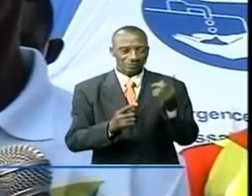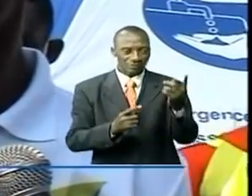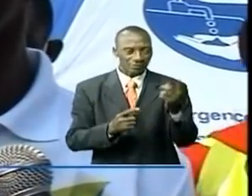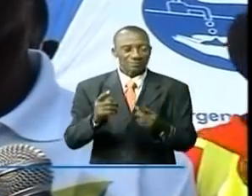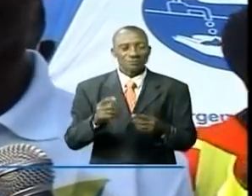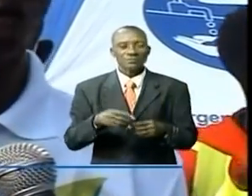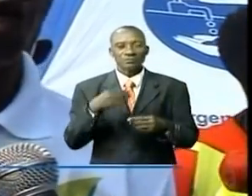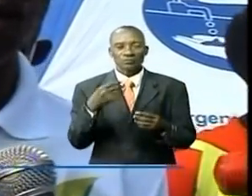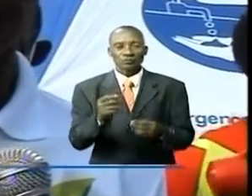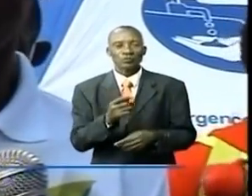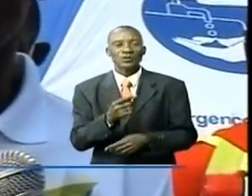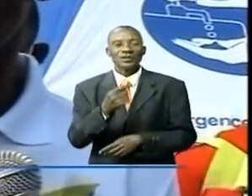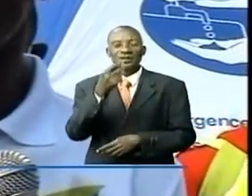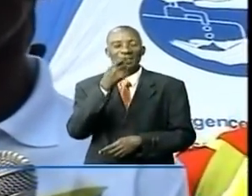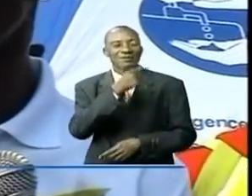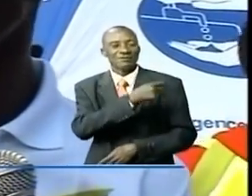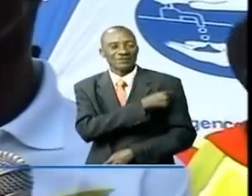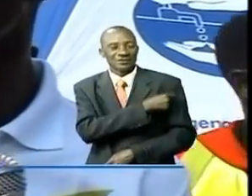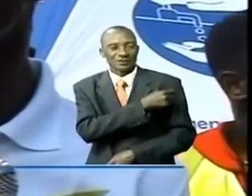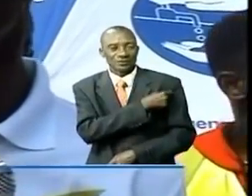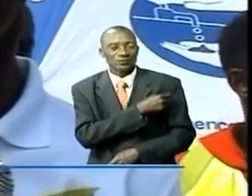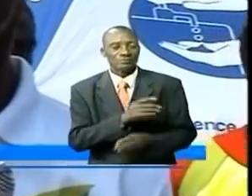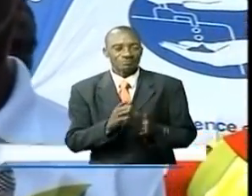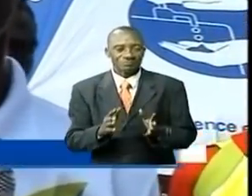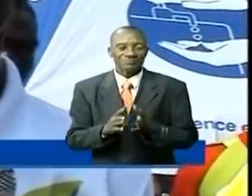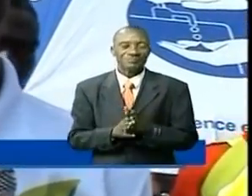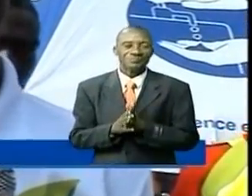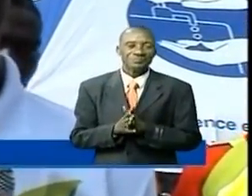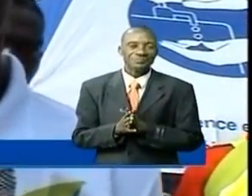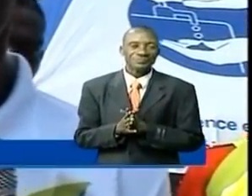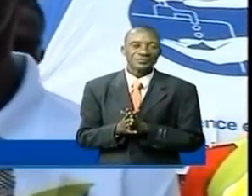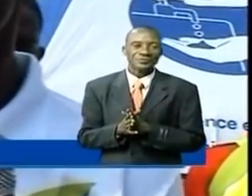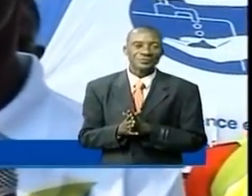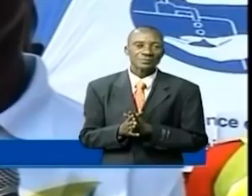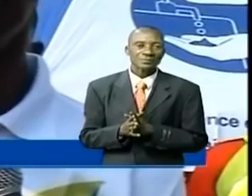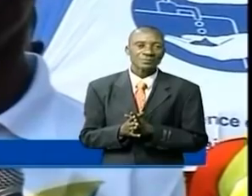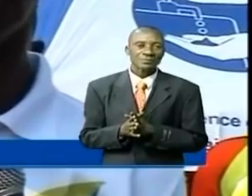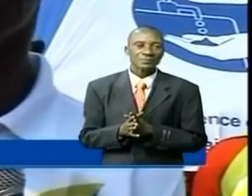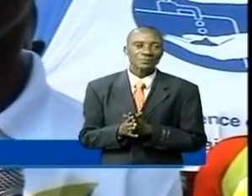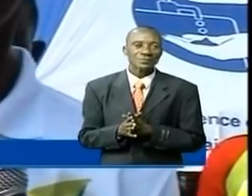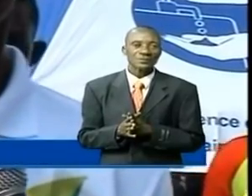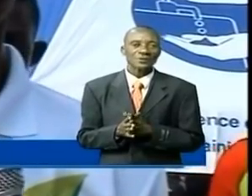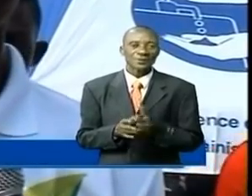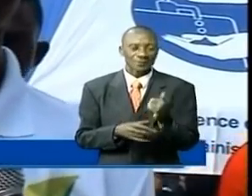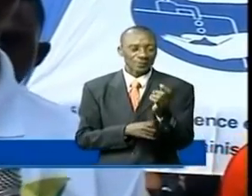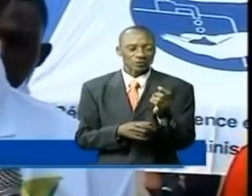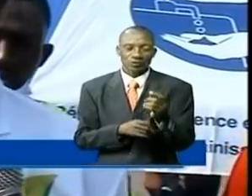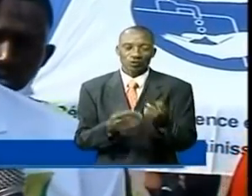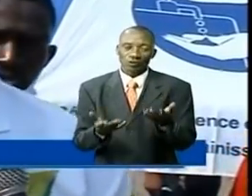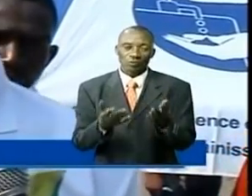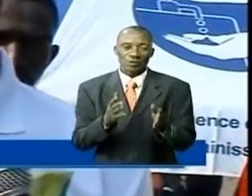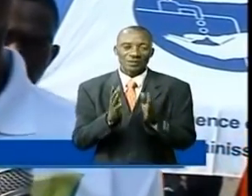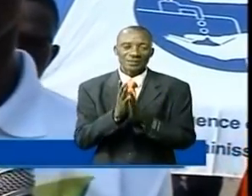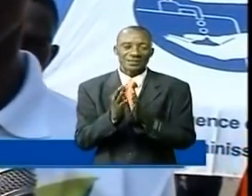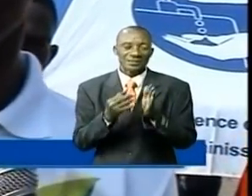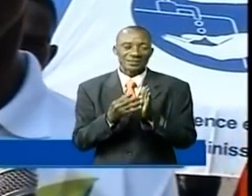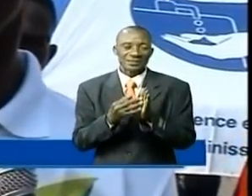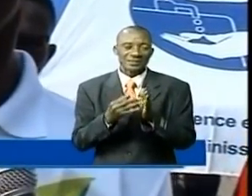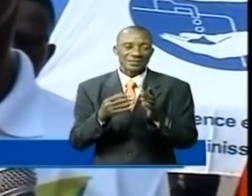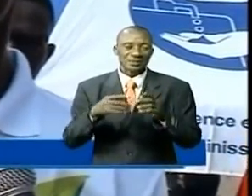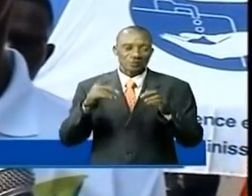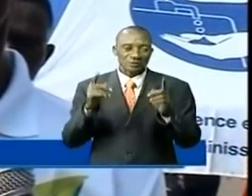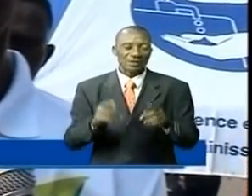Mais du moins, ce sont les personnes de 18 ans et plus, même les enfants aussi,